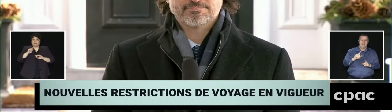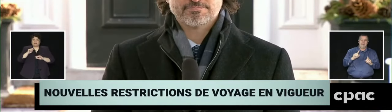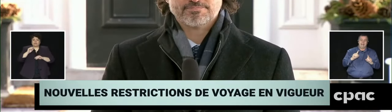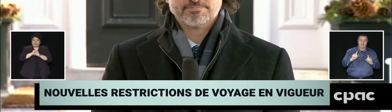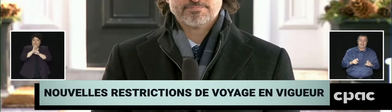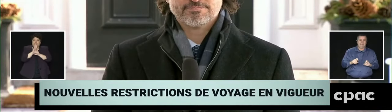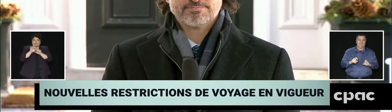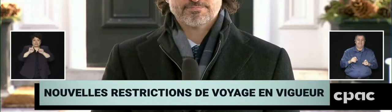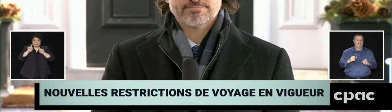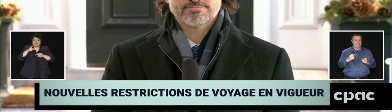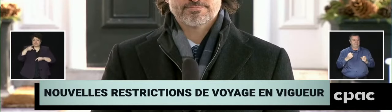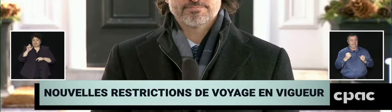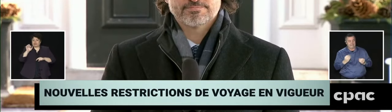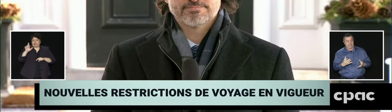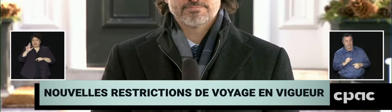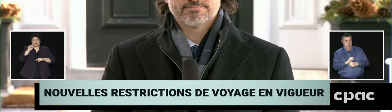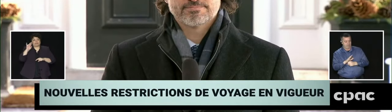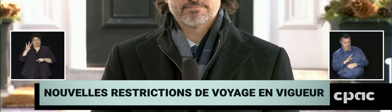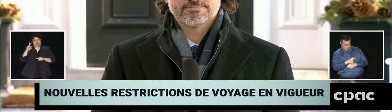En suivi, Catherine?